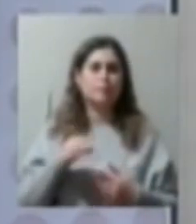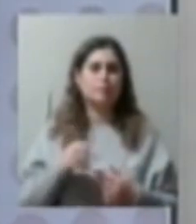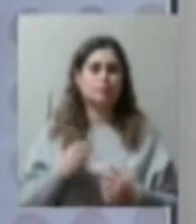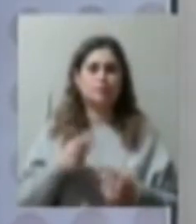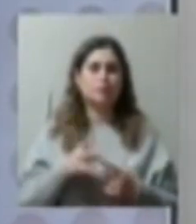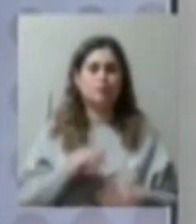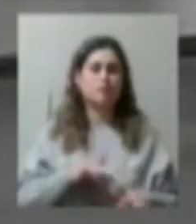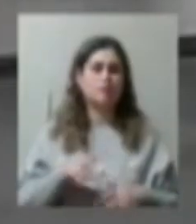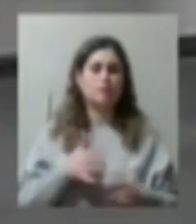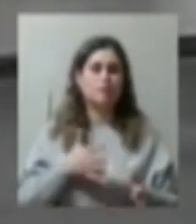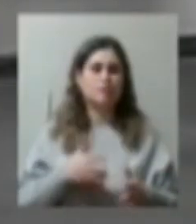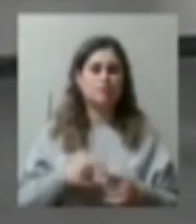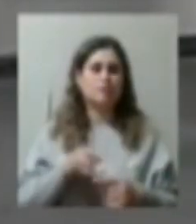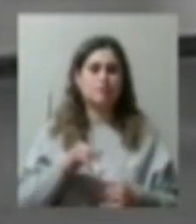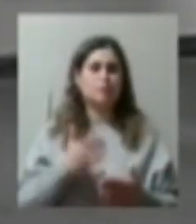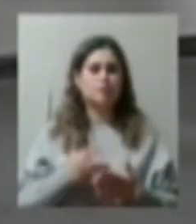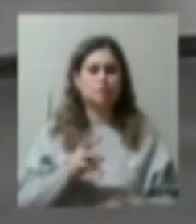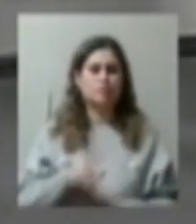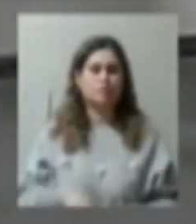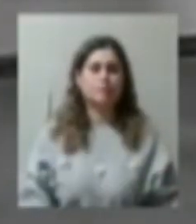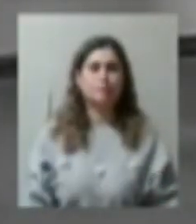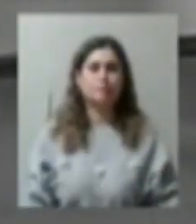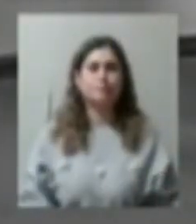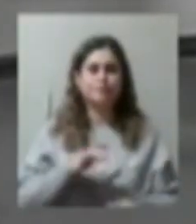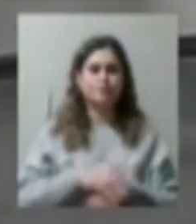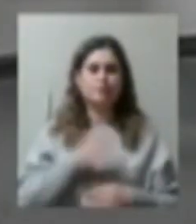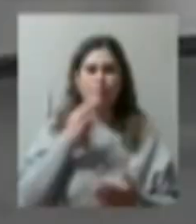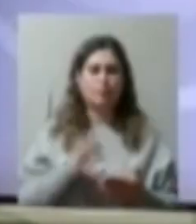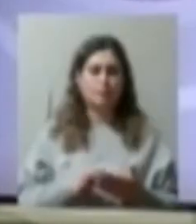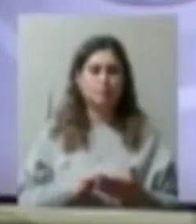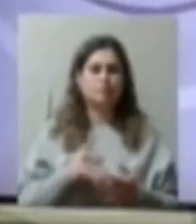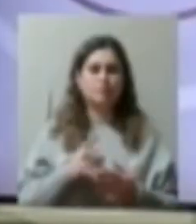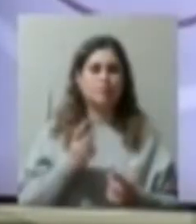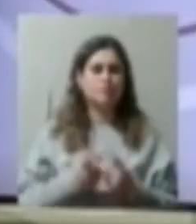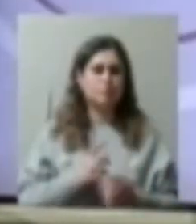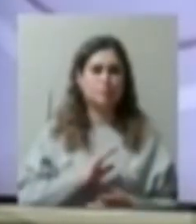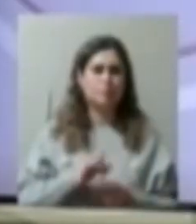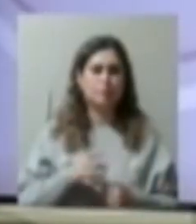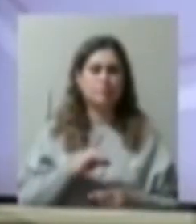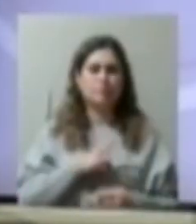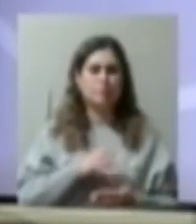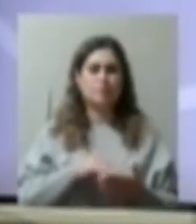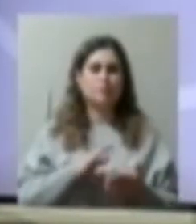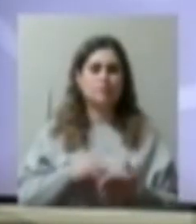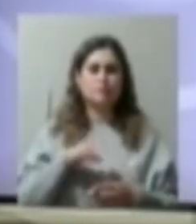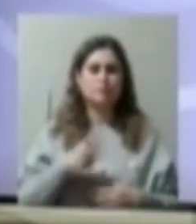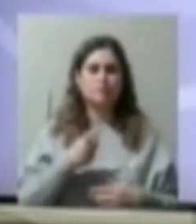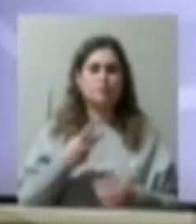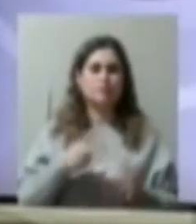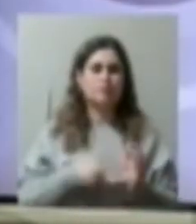рухатись велосипедом, не там є якісь штрафи? Фактично відповідальність не змінилася, вона була визначена статтею 127